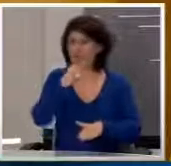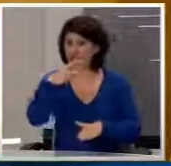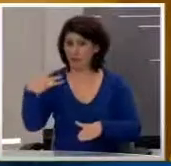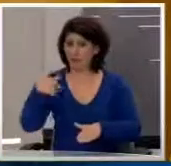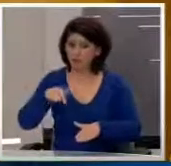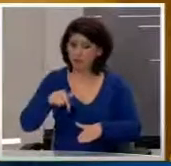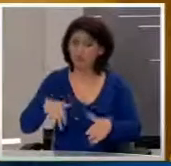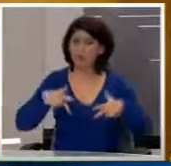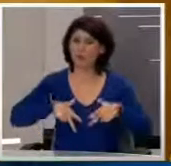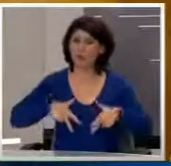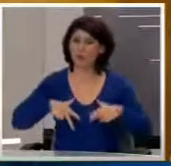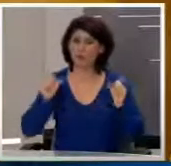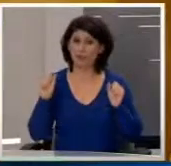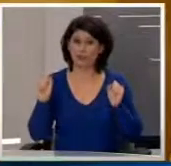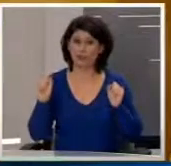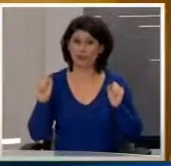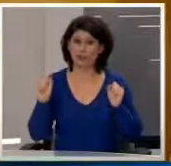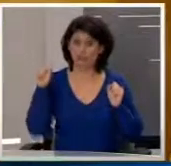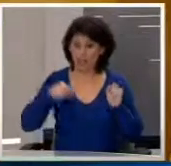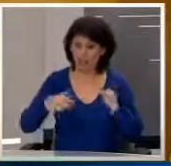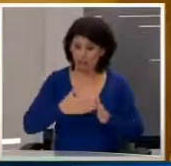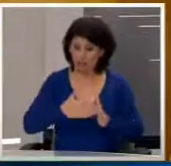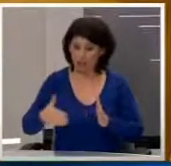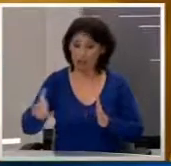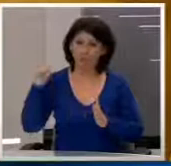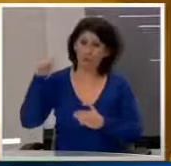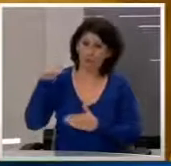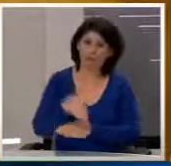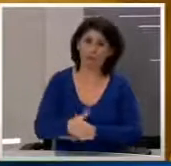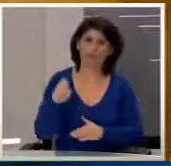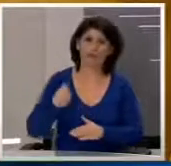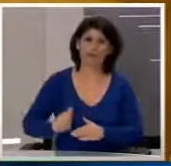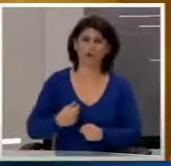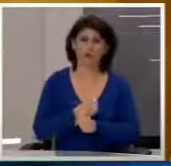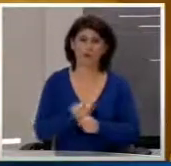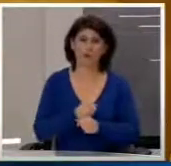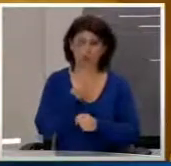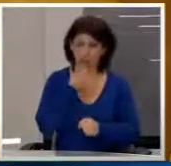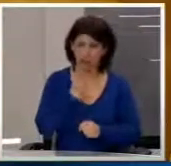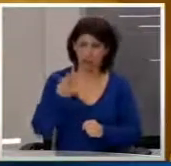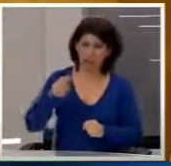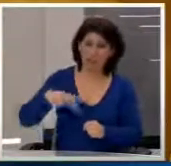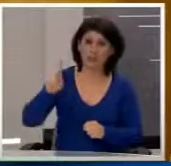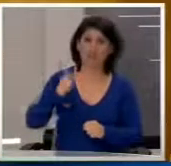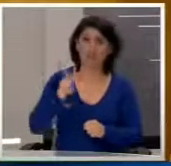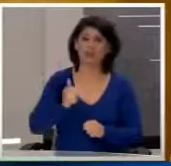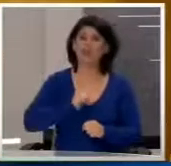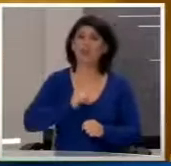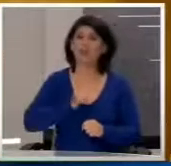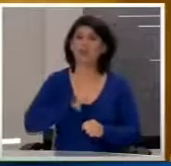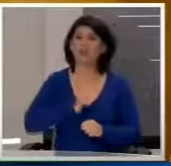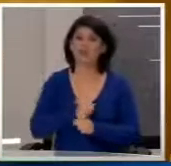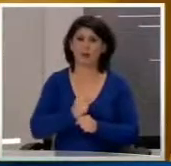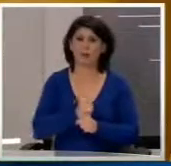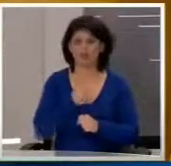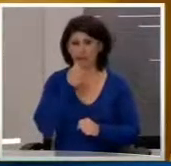ο σημερινός Υπουργός Υγείας, είναι ότι αυτή την περίοδο που μειώνεται η δημόσια φαρμακευτική δαπάνη, αυξάνεται η ιδιωτική φαρμακευτική